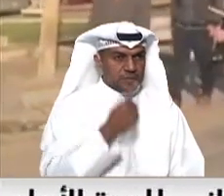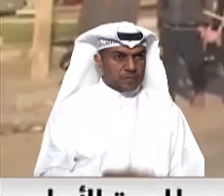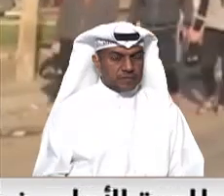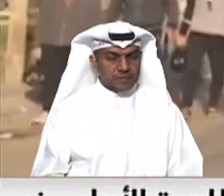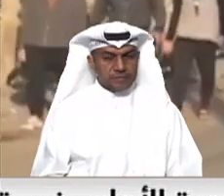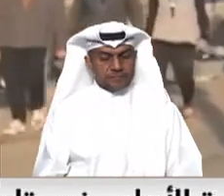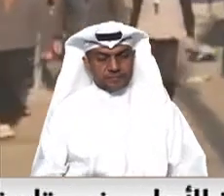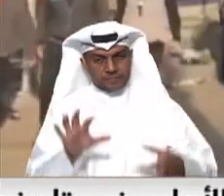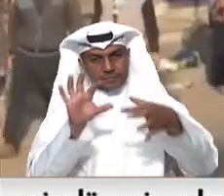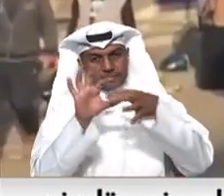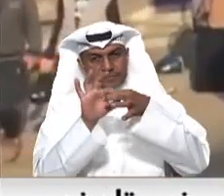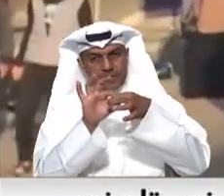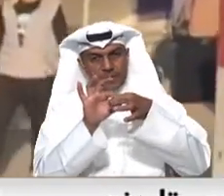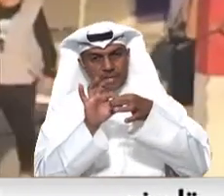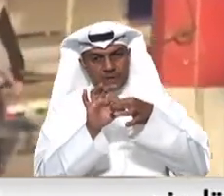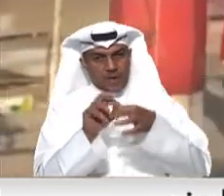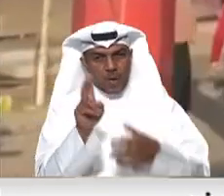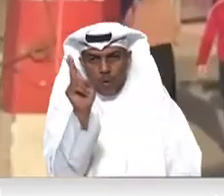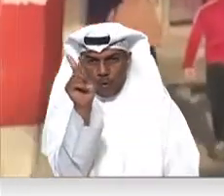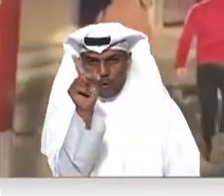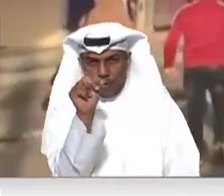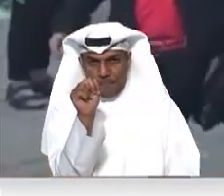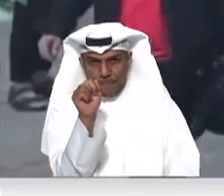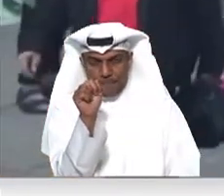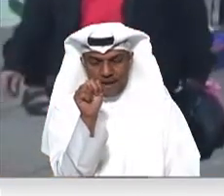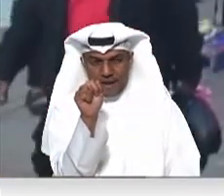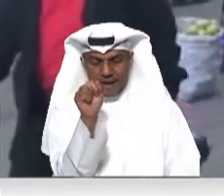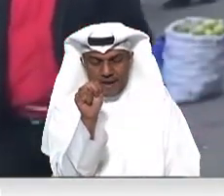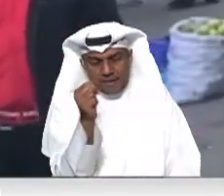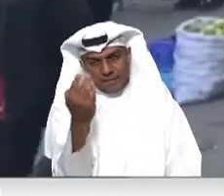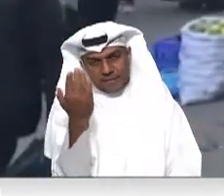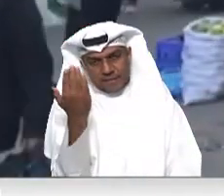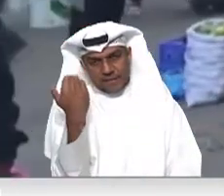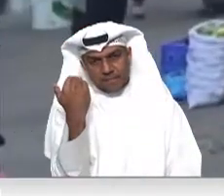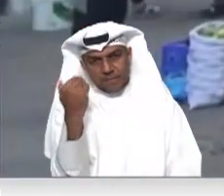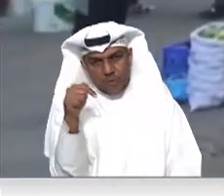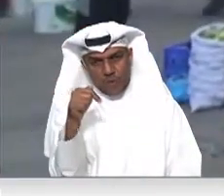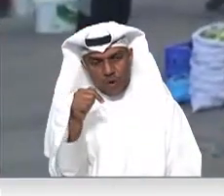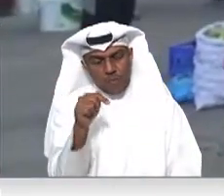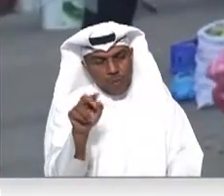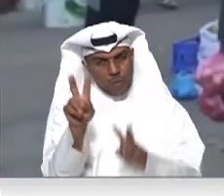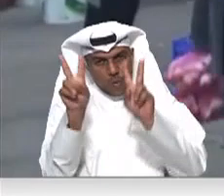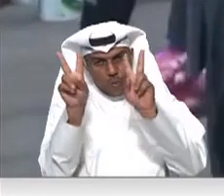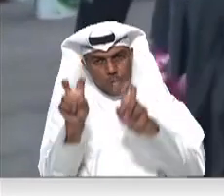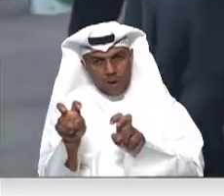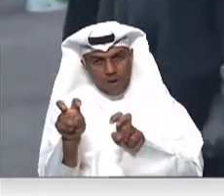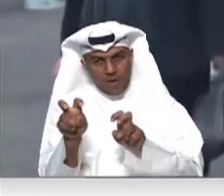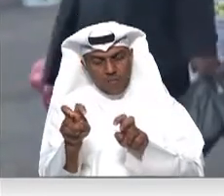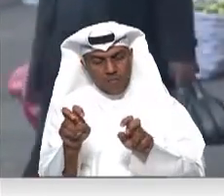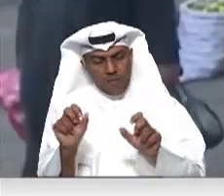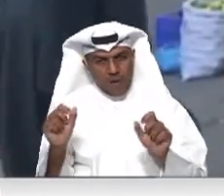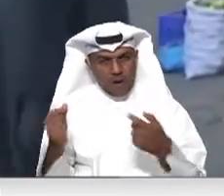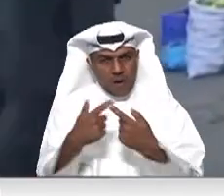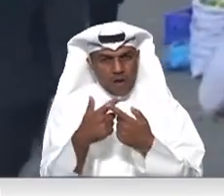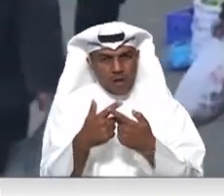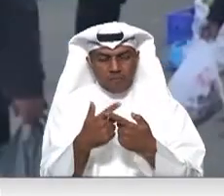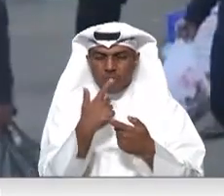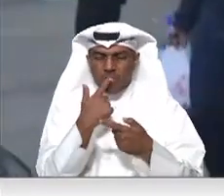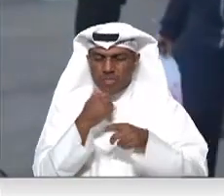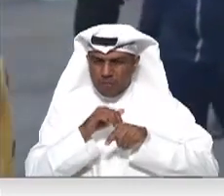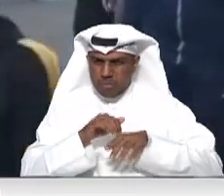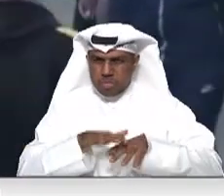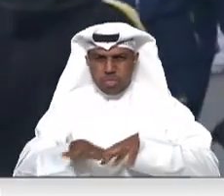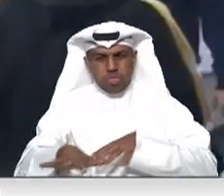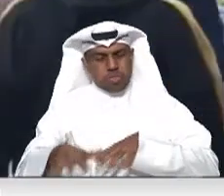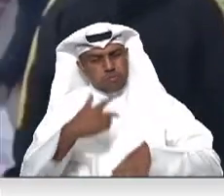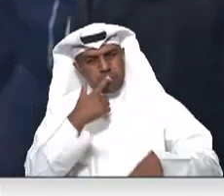الهدنة الإنسانية تدخل يومها الثاني في قطاع غزة لتوقف بشكل مؤقت شلال الدم الذي أهدر دماء عشرات